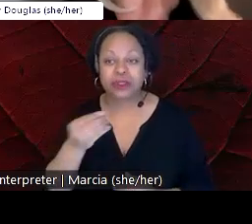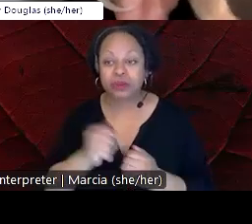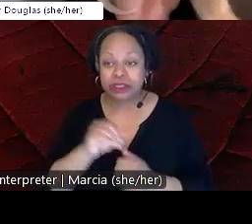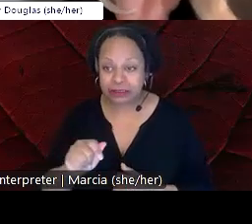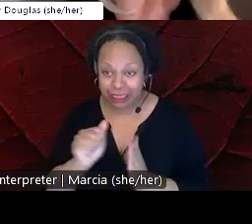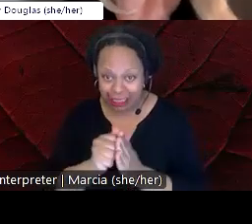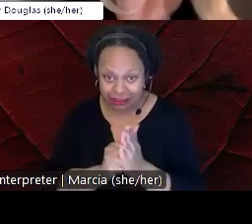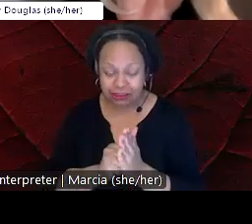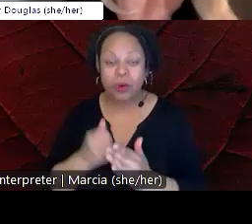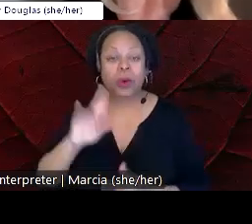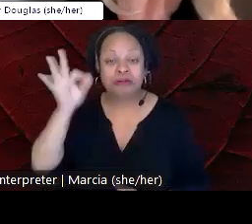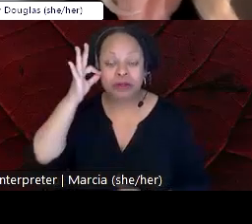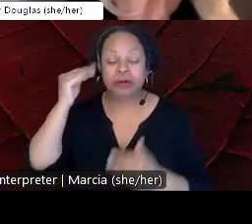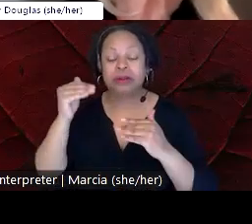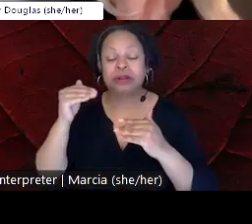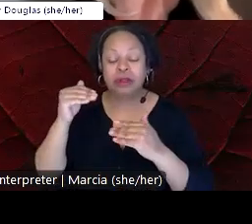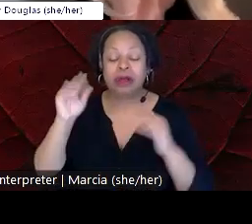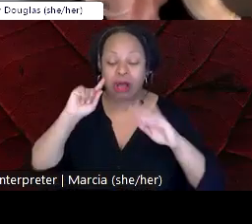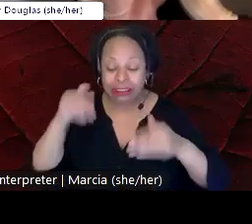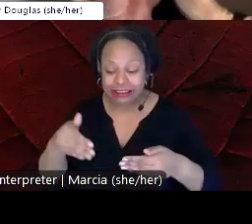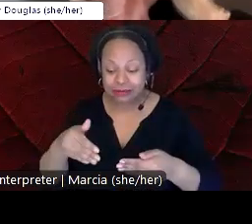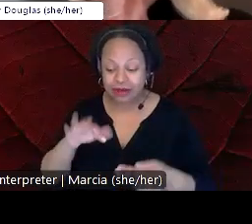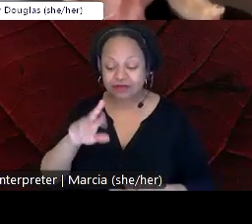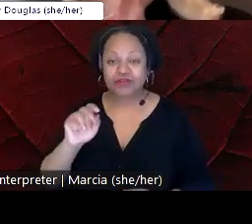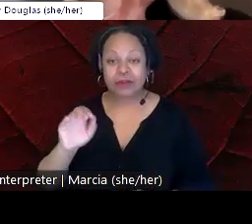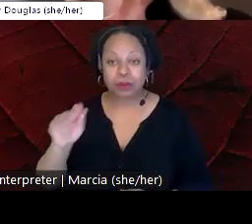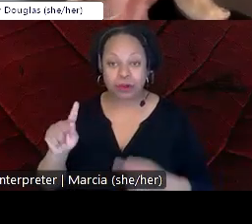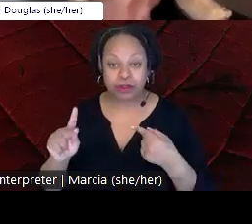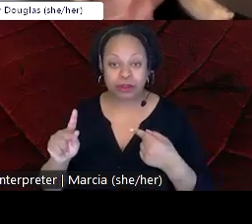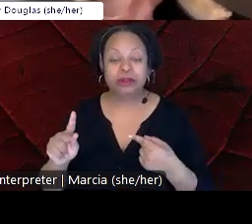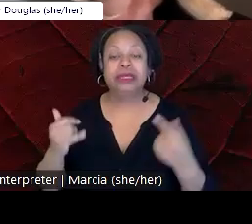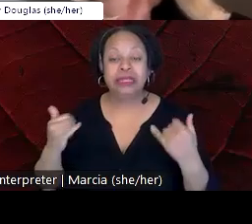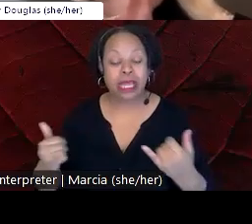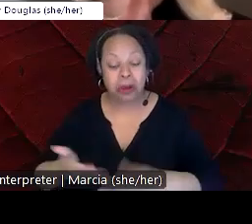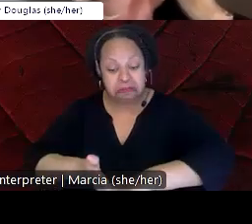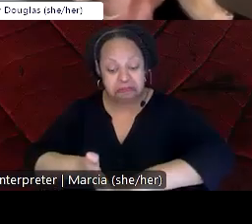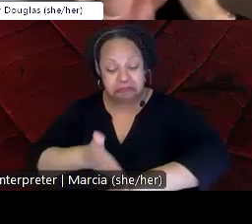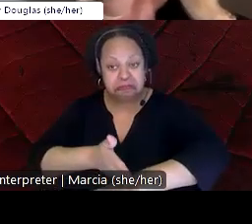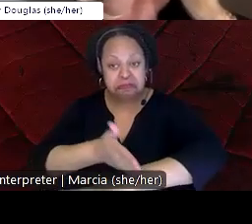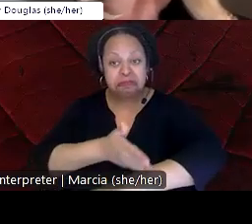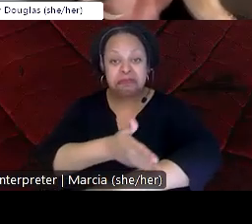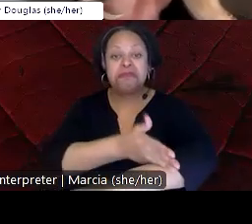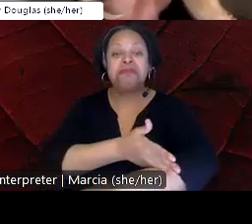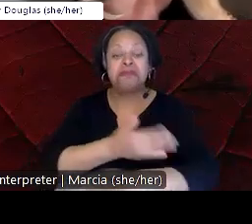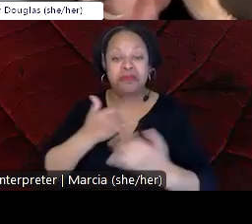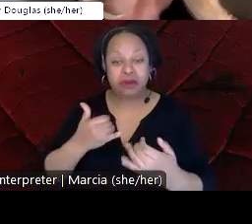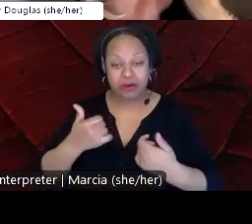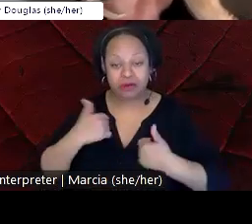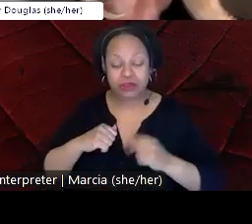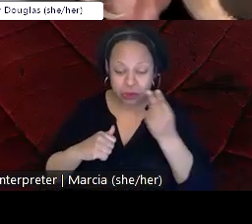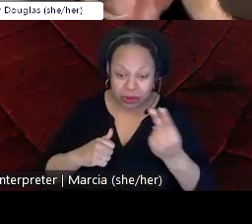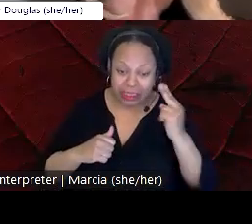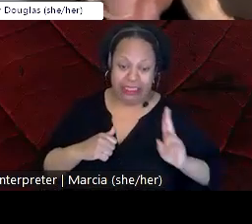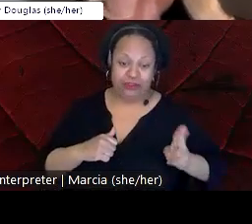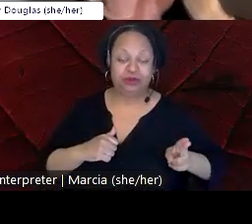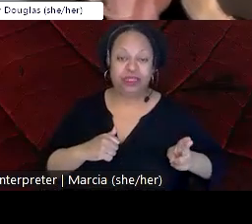la loi sur l'accessibilité pour les personnes handicapées de l'Ontario ou le cadre de